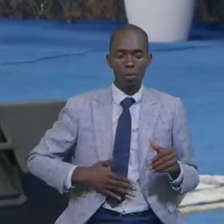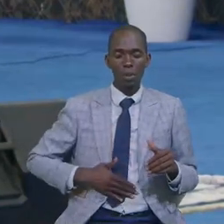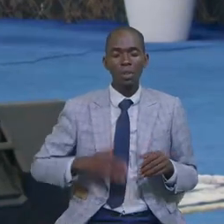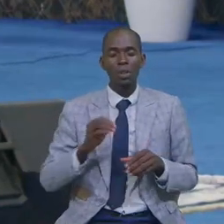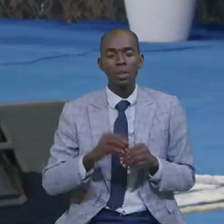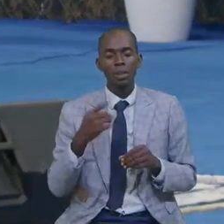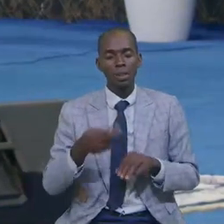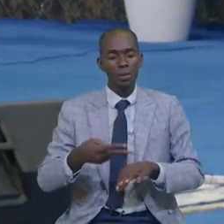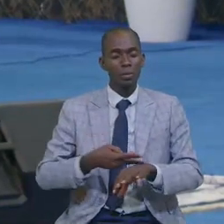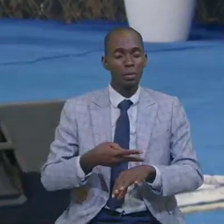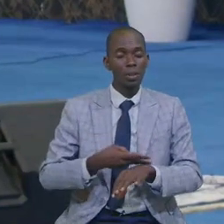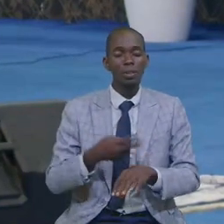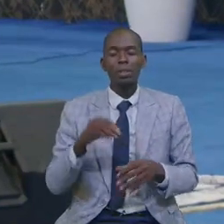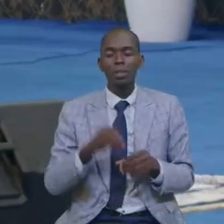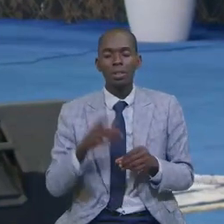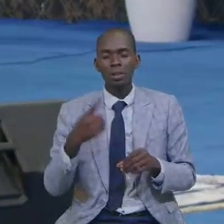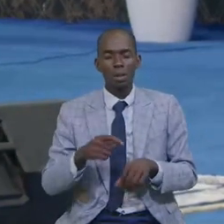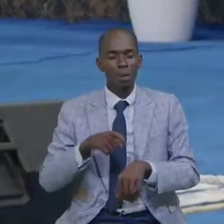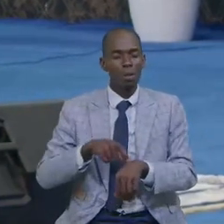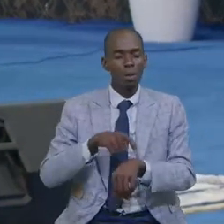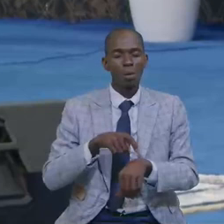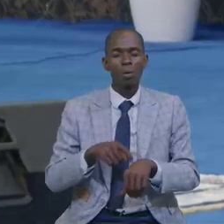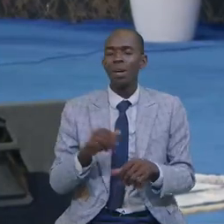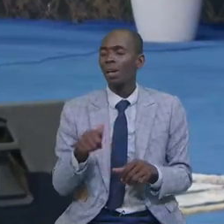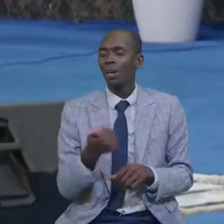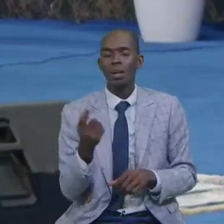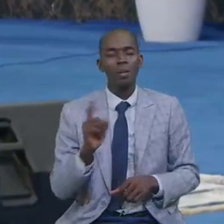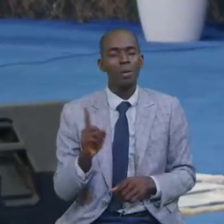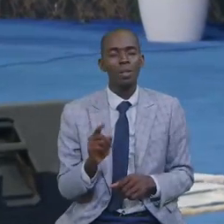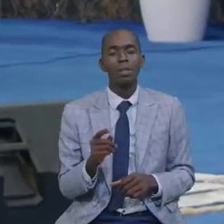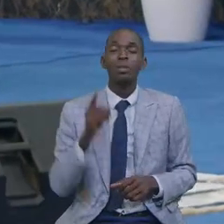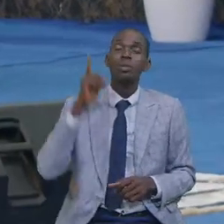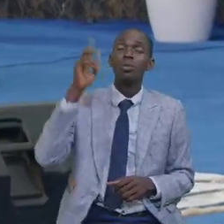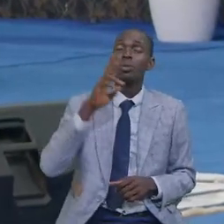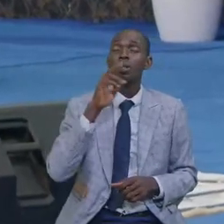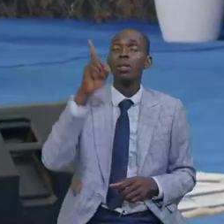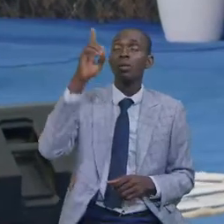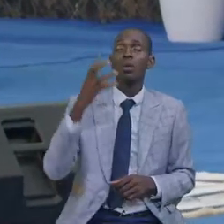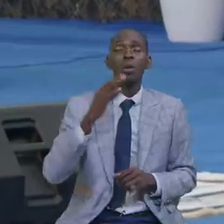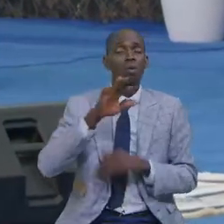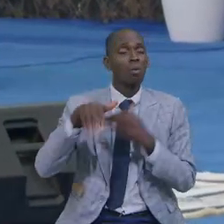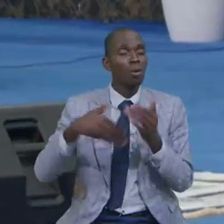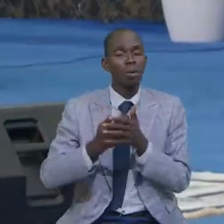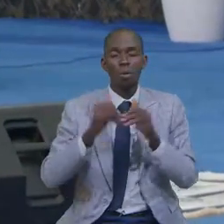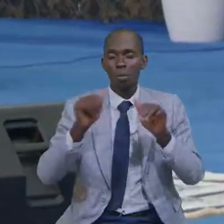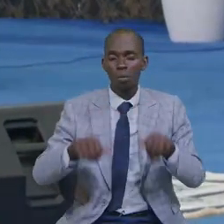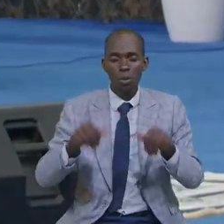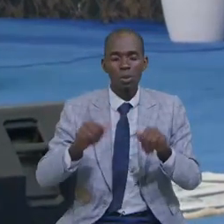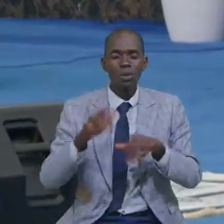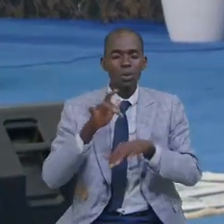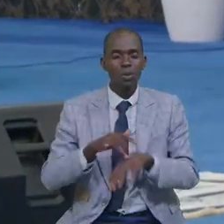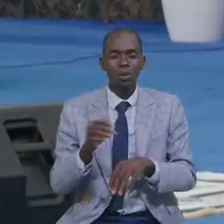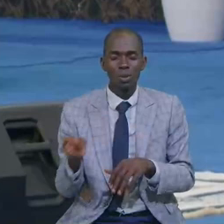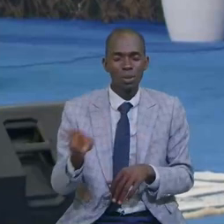le ventre dans les veines dans les eaux n'importe où tu es le Dieu de toute possibilité